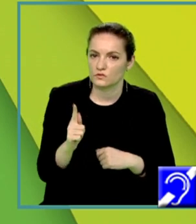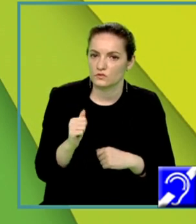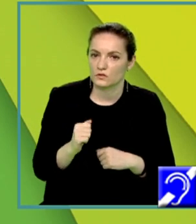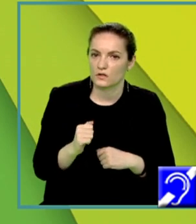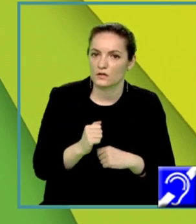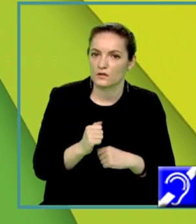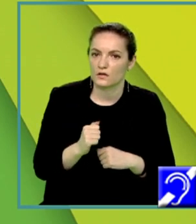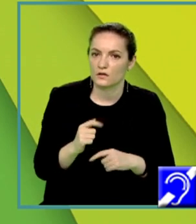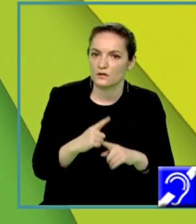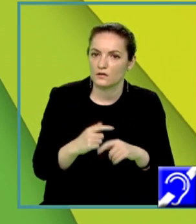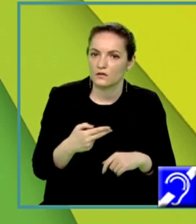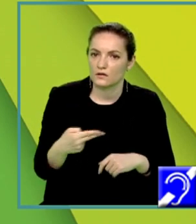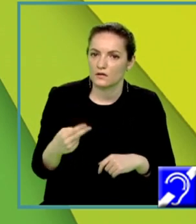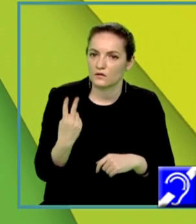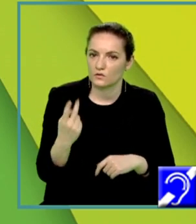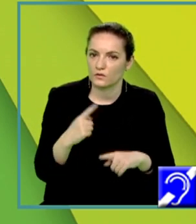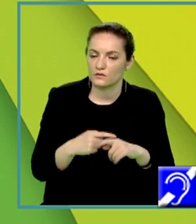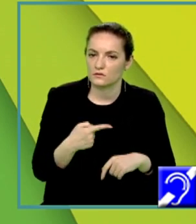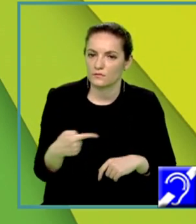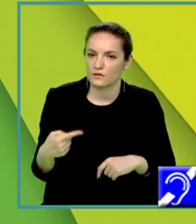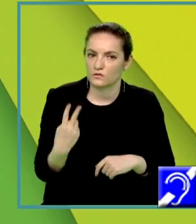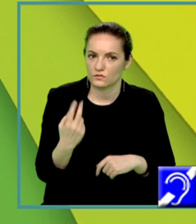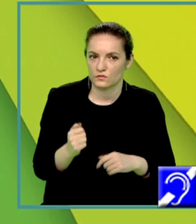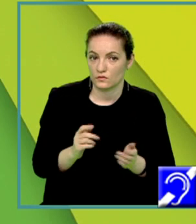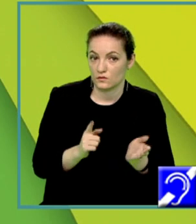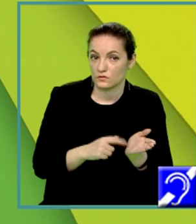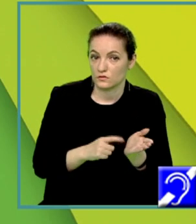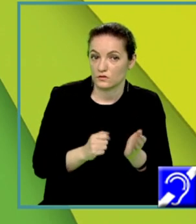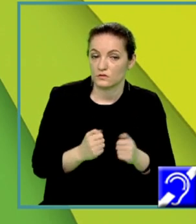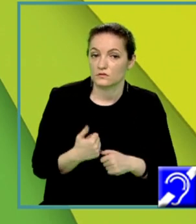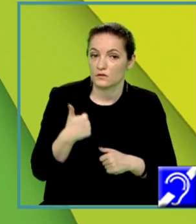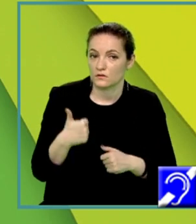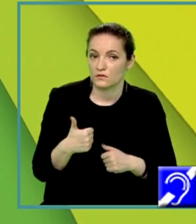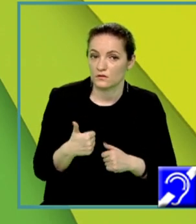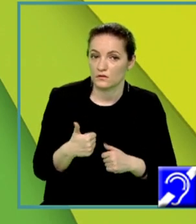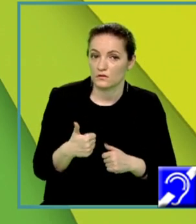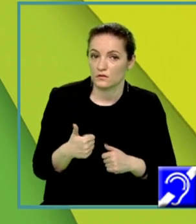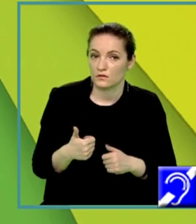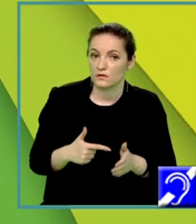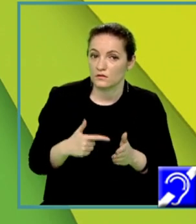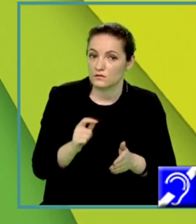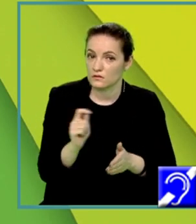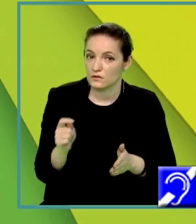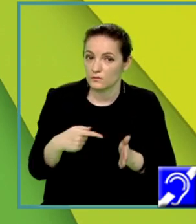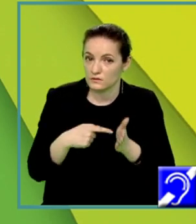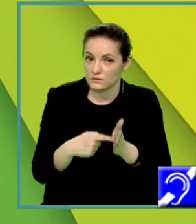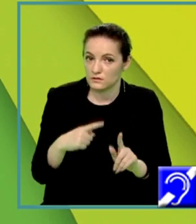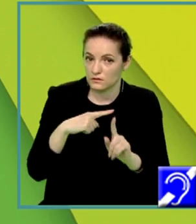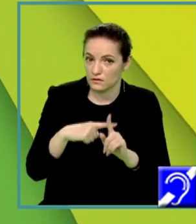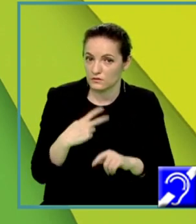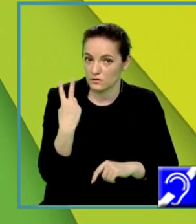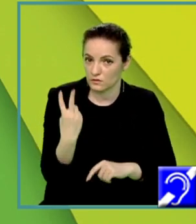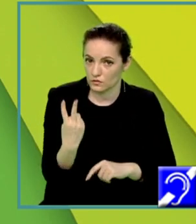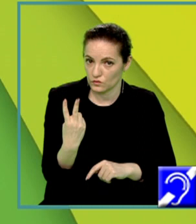prin expresia 2x minus 2. Cerința este la punctul A să reprezentăm grafic cele două funcții în